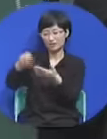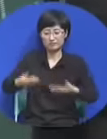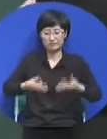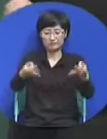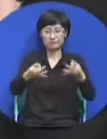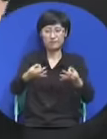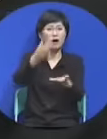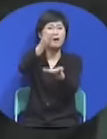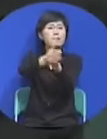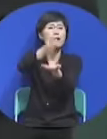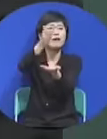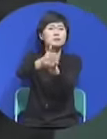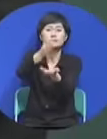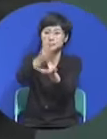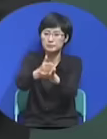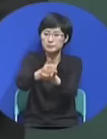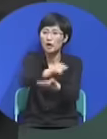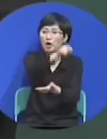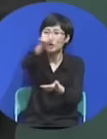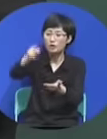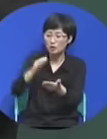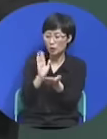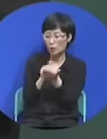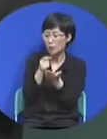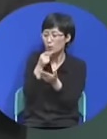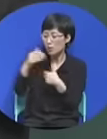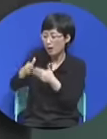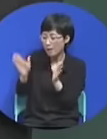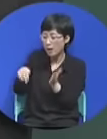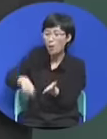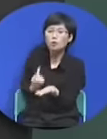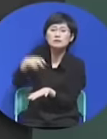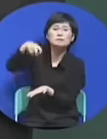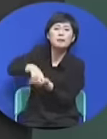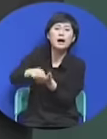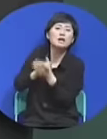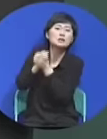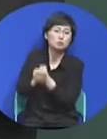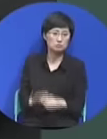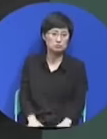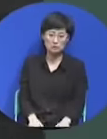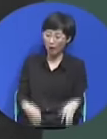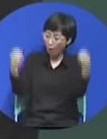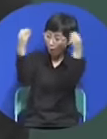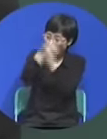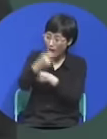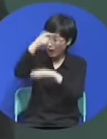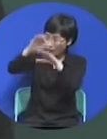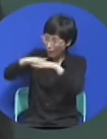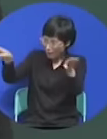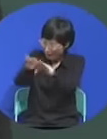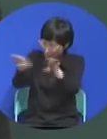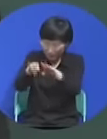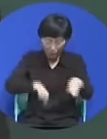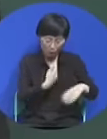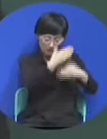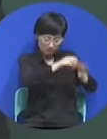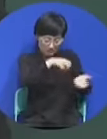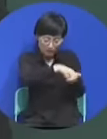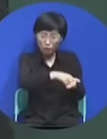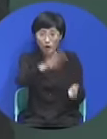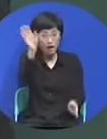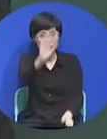这句话是指不要在人面前那么张扬显耀。 너희는 골방으로 들어가라. 你们要进入内室。 이 말은 교회 오지 말고 골방으로 가란 말이 아닙니다. 하나님 앞에서 해라.